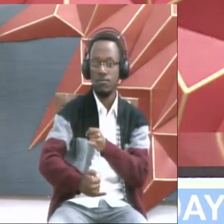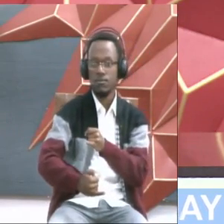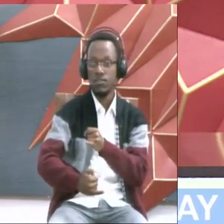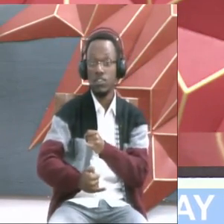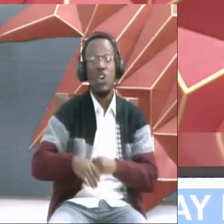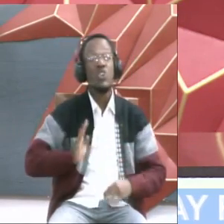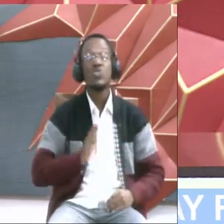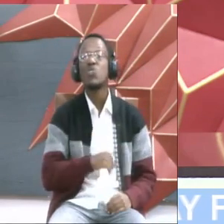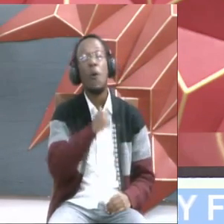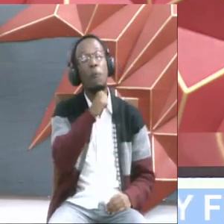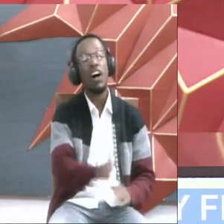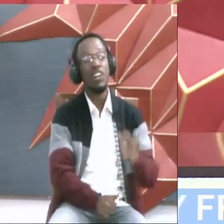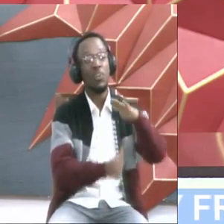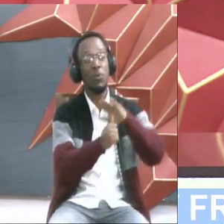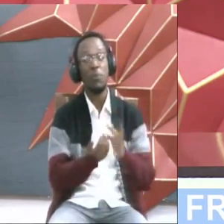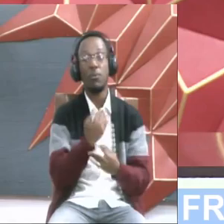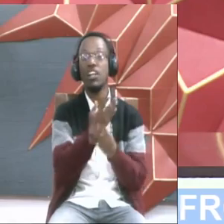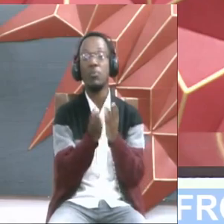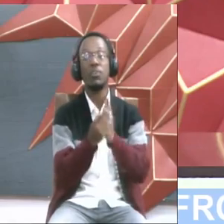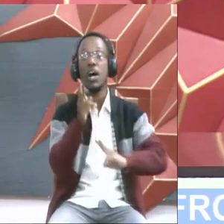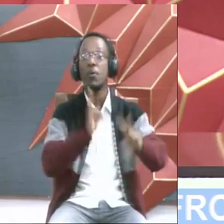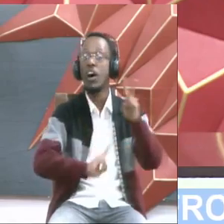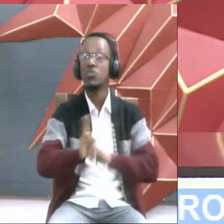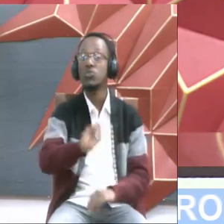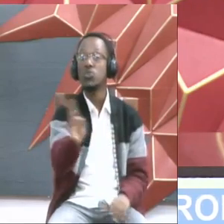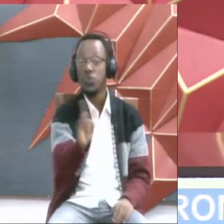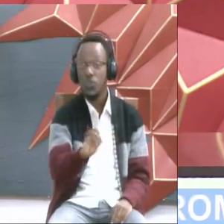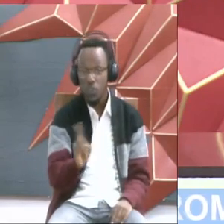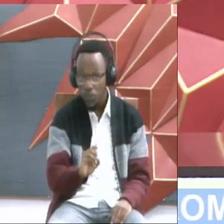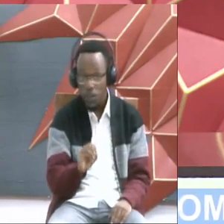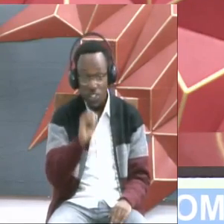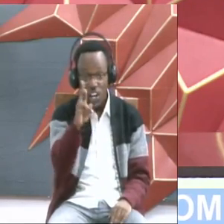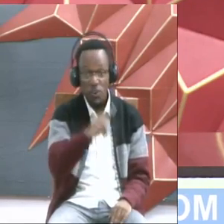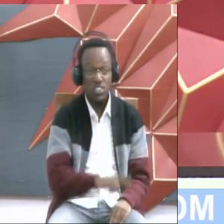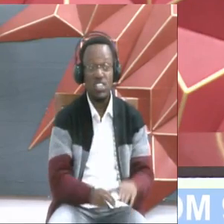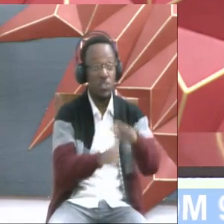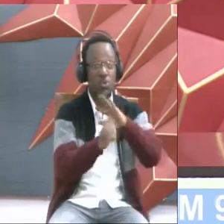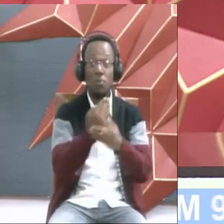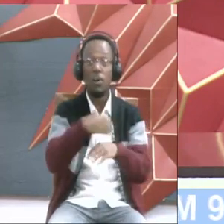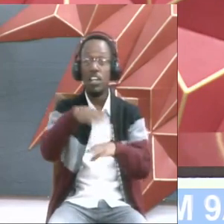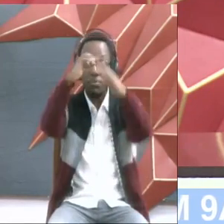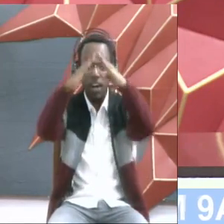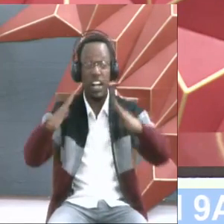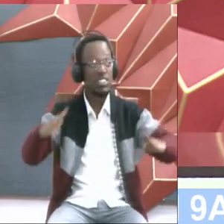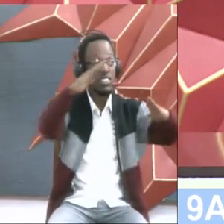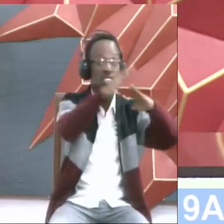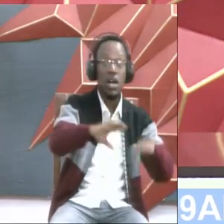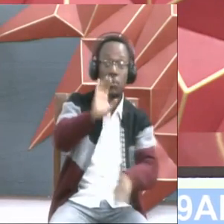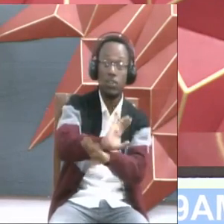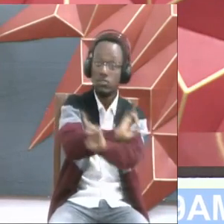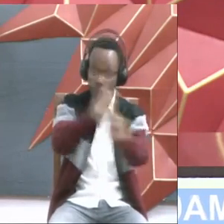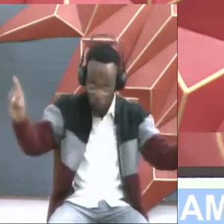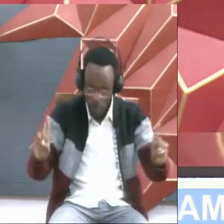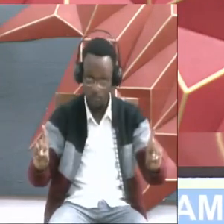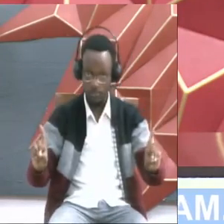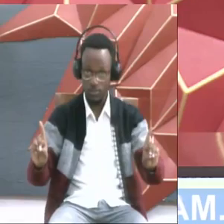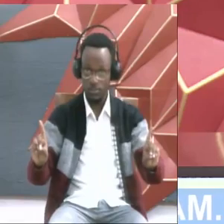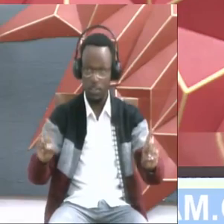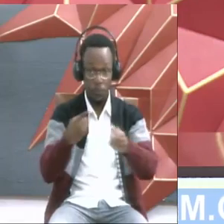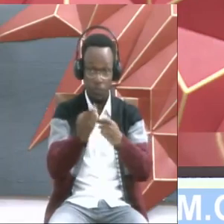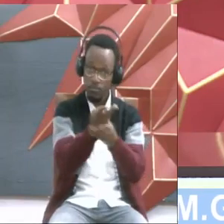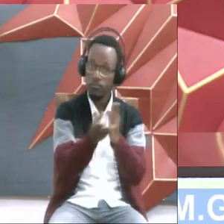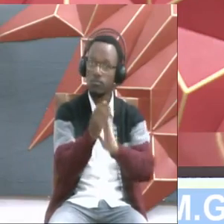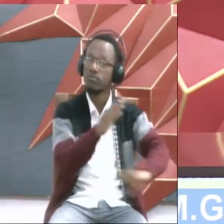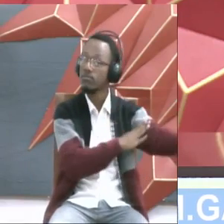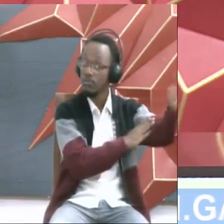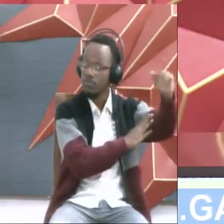maboko y'abantu cyangwa mu maboko y'ishe y'amashengero turi mu maboko y'imana bwite